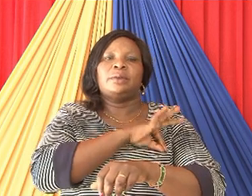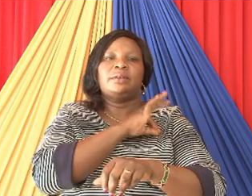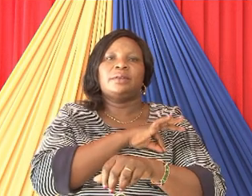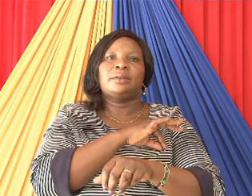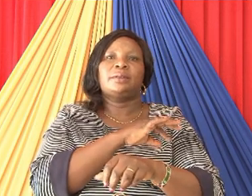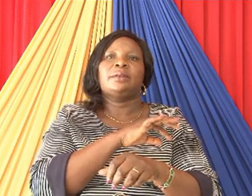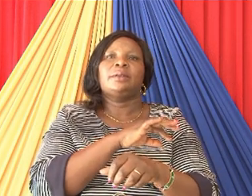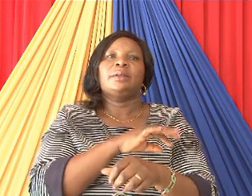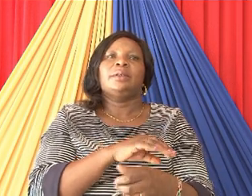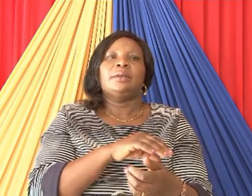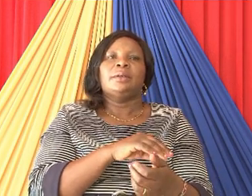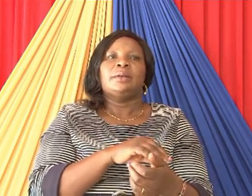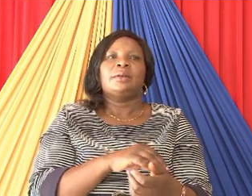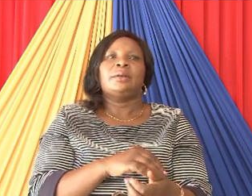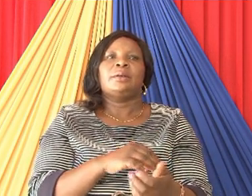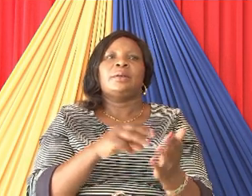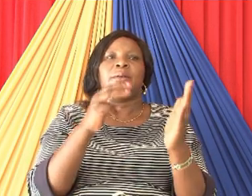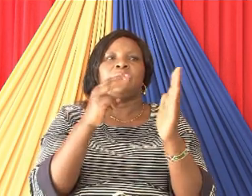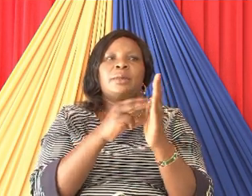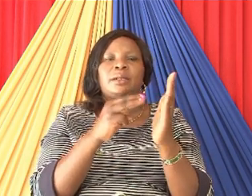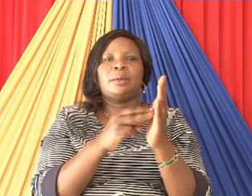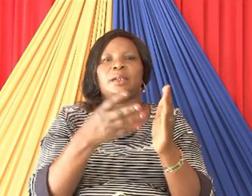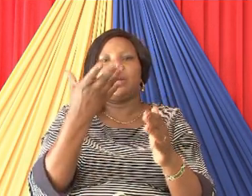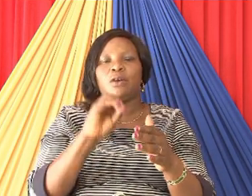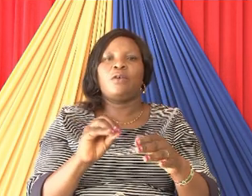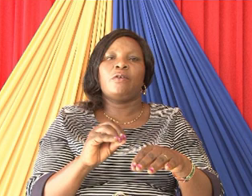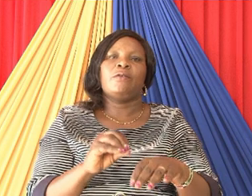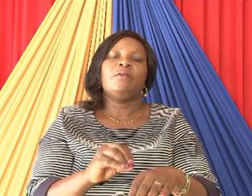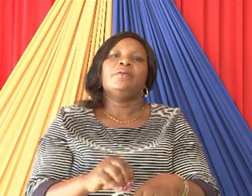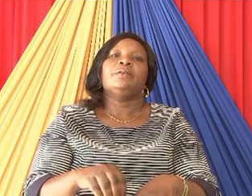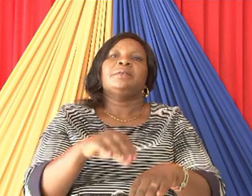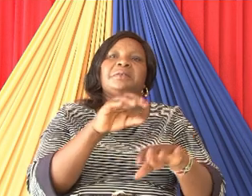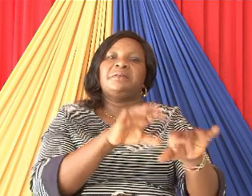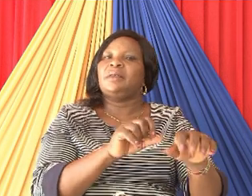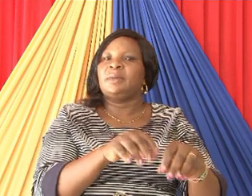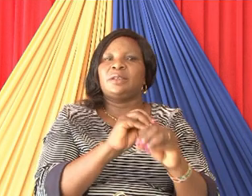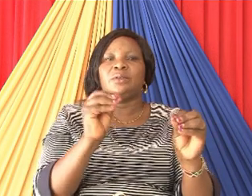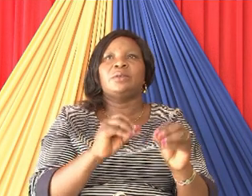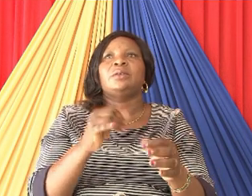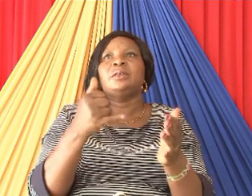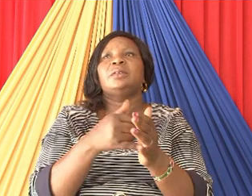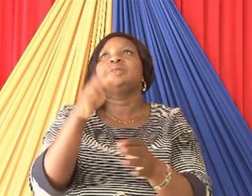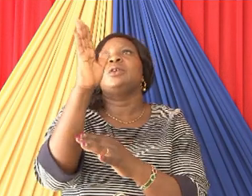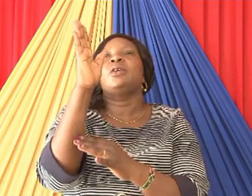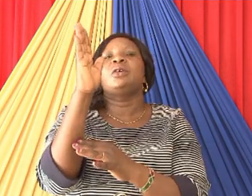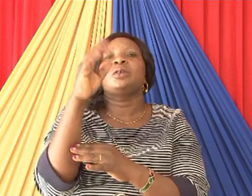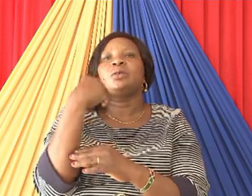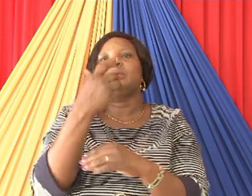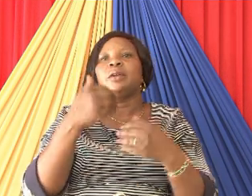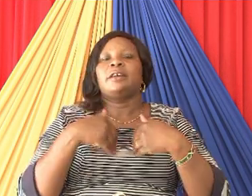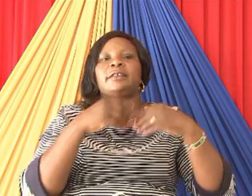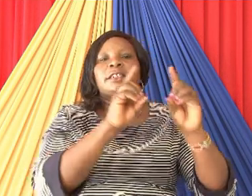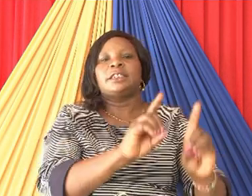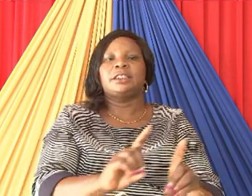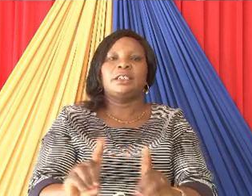Nataka kuongelea juu ya Mungu ambaye ndiye ambaye amefanya kazi nyingi katika maisha yetu. Mungu